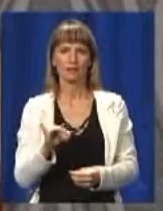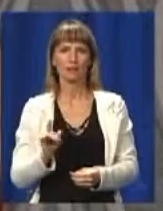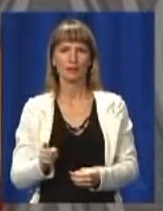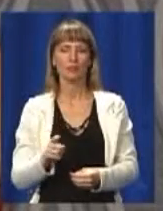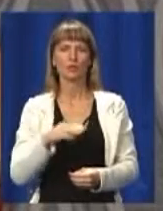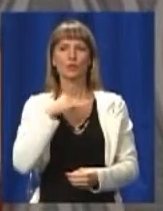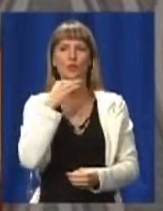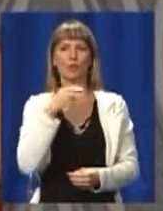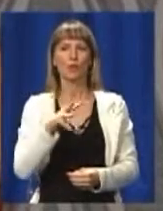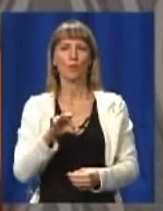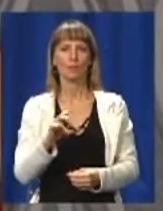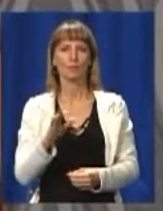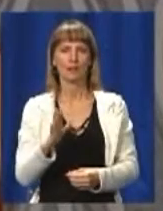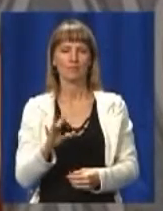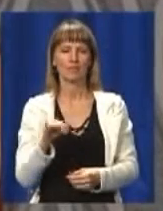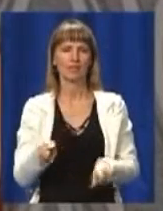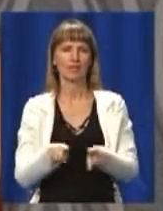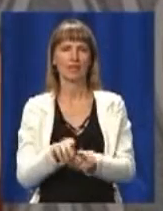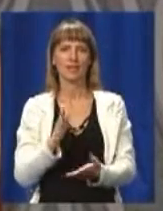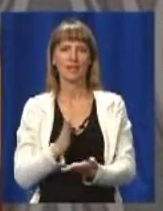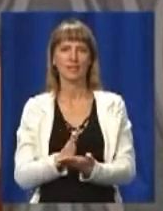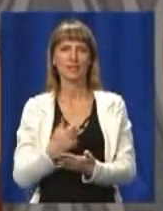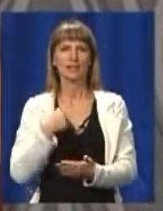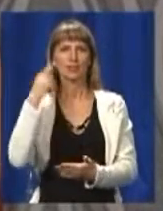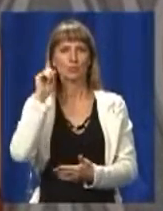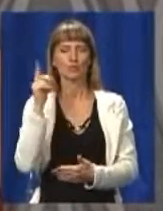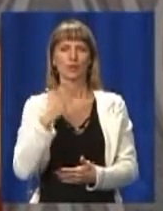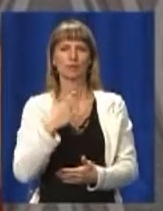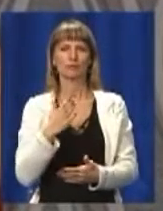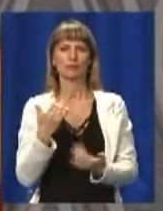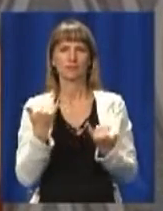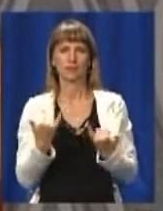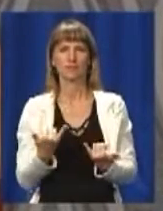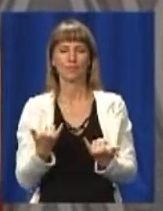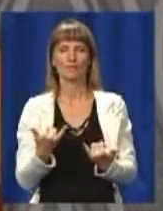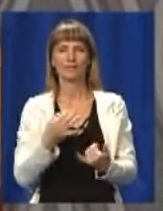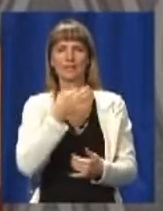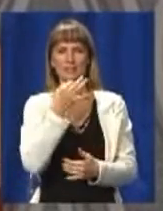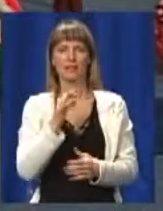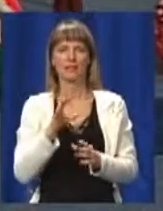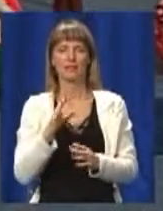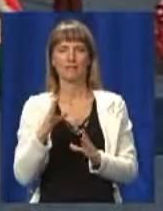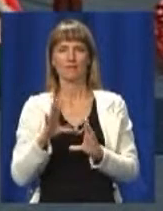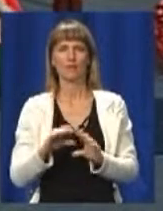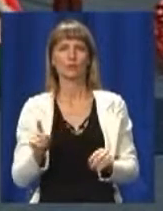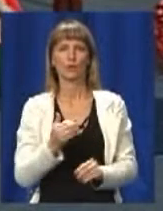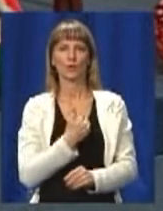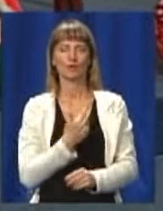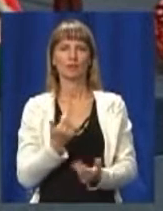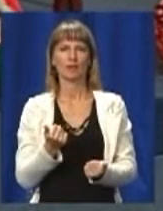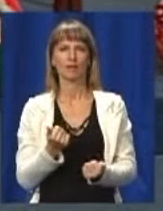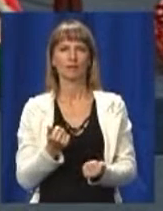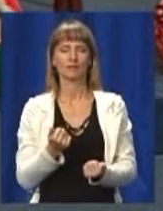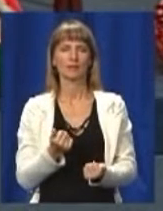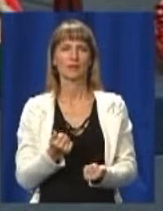насправді школа монстрів і тому подібні явища. Ну я думаю, що начебто на сьогодні сказали все, що хотіли сказати. Напевно